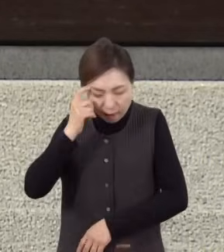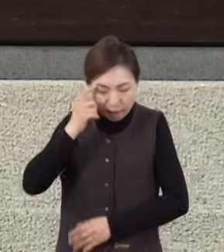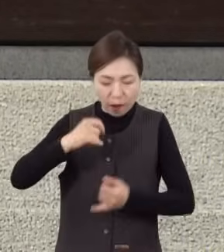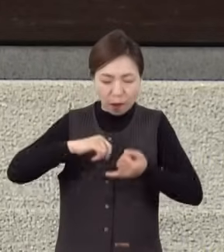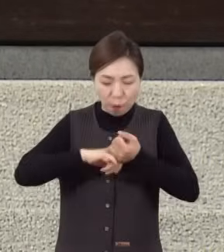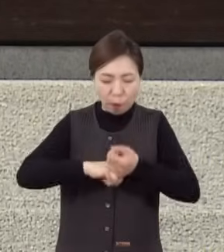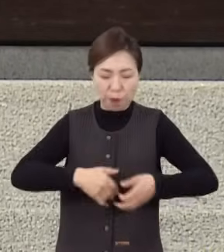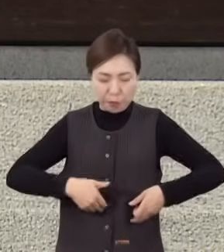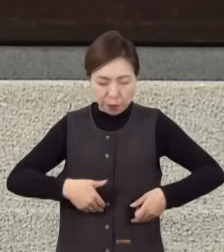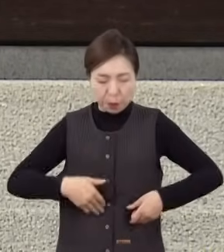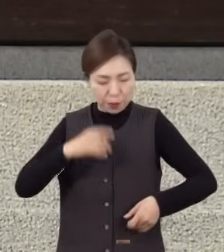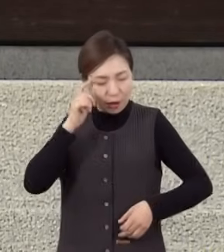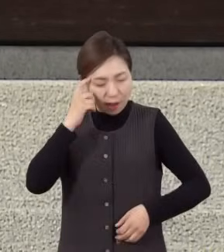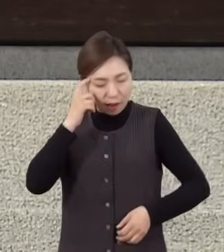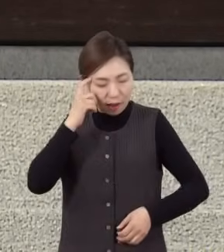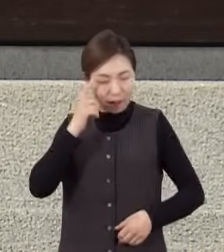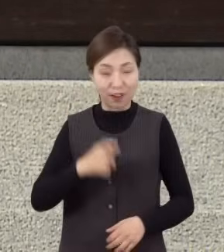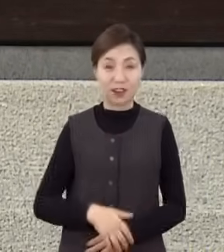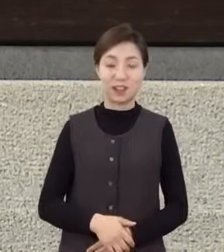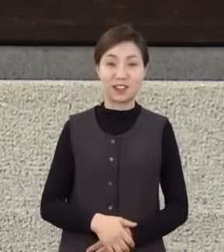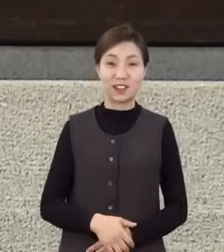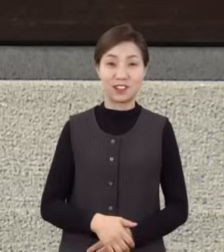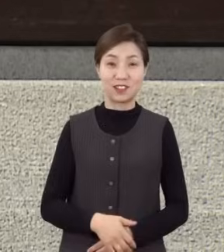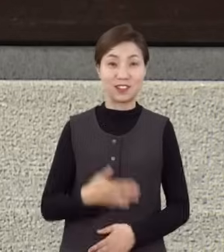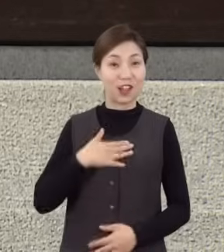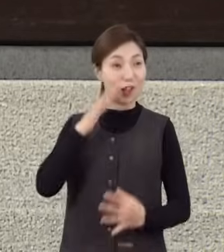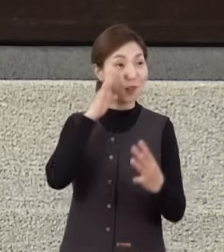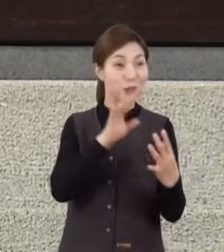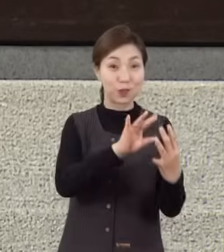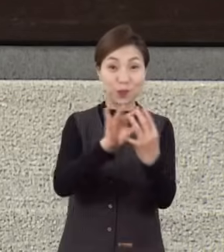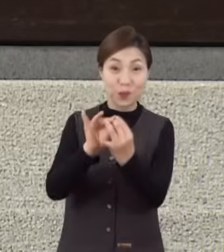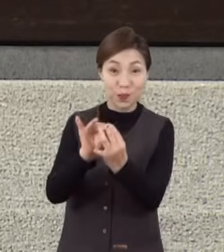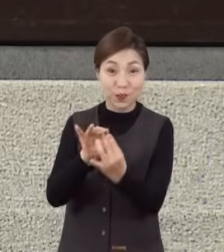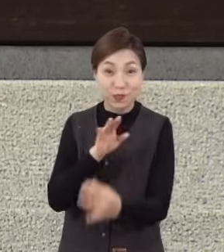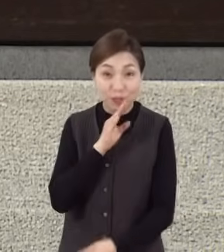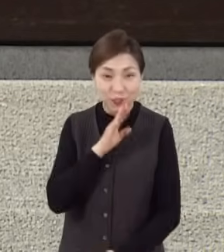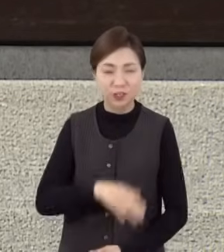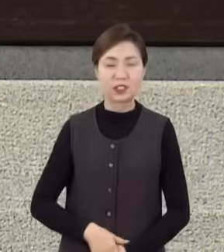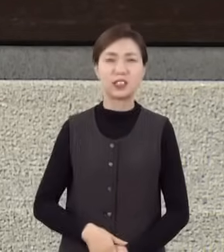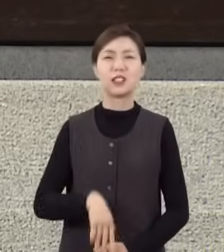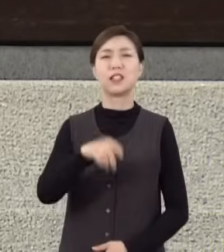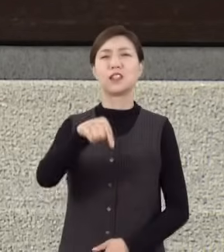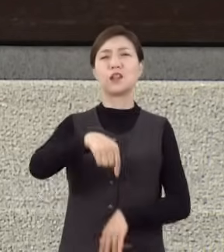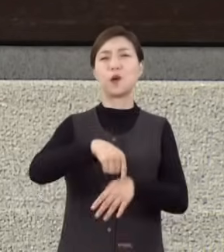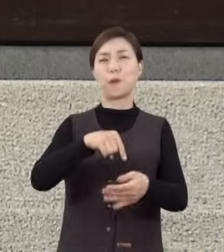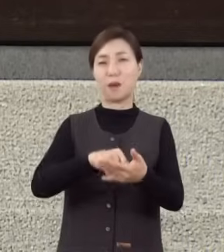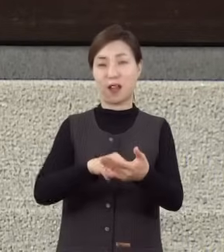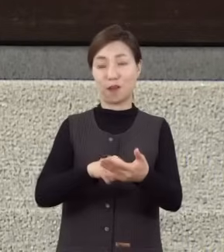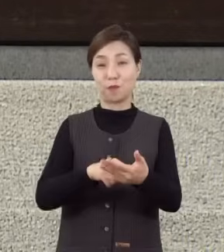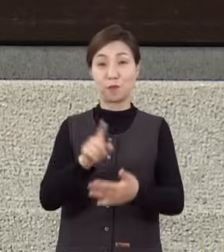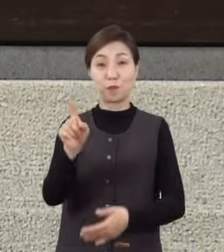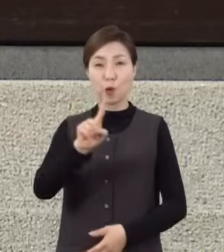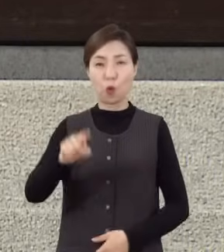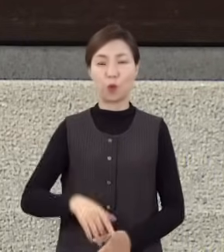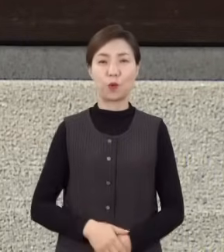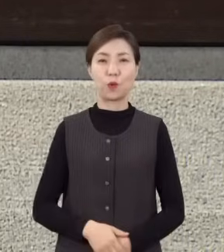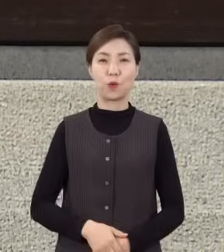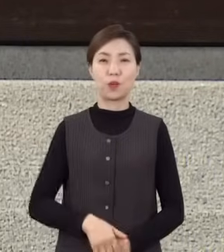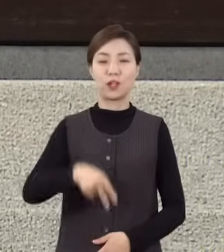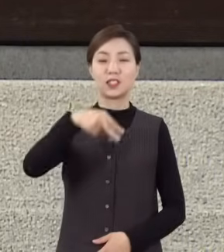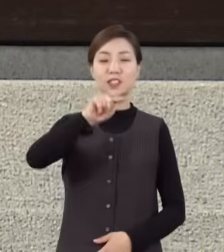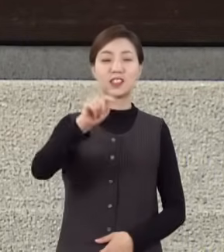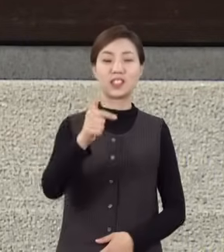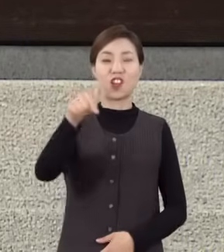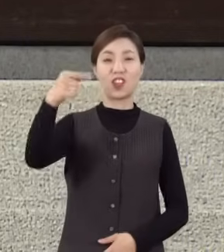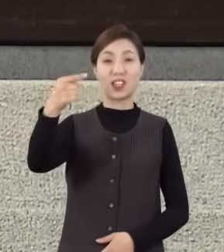내가 이번 생 정말 잘 닦아야 되겠구나 라는 생각 드시는 분들 계시죠? 그게 성근이에요. 뭐라고요?